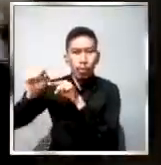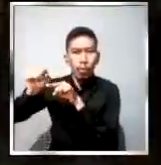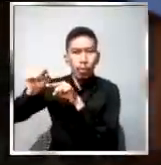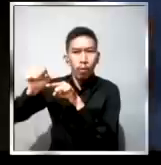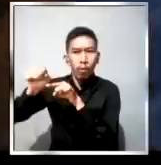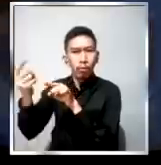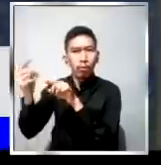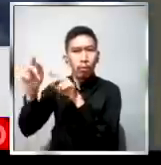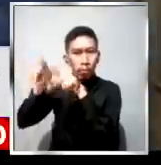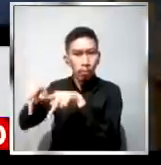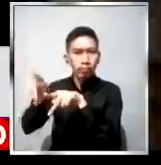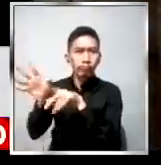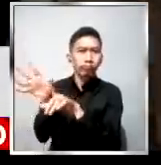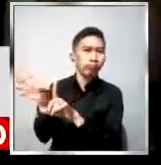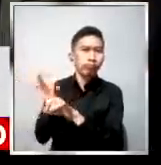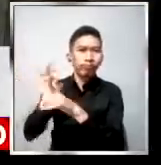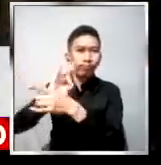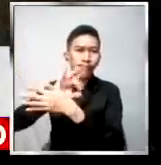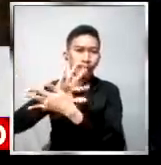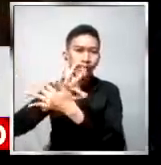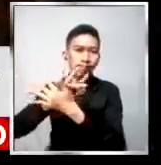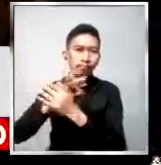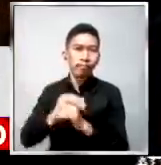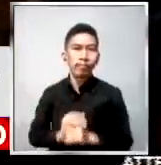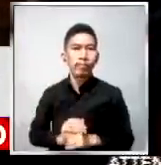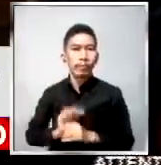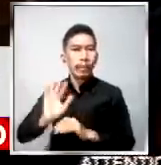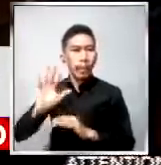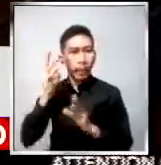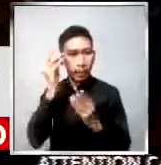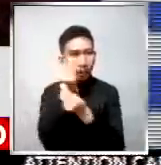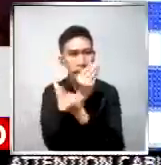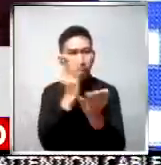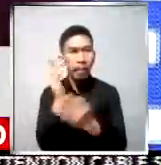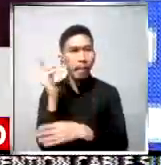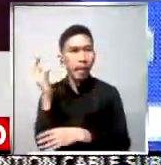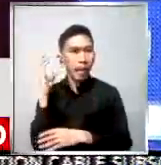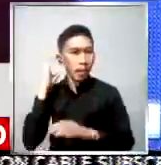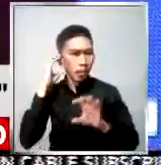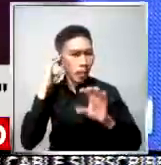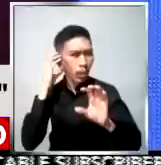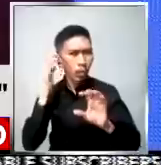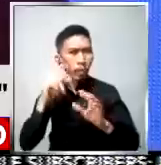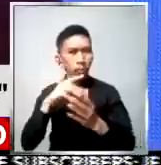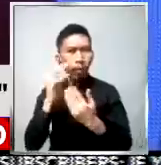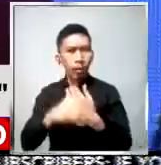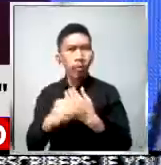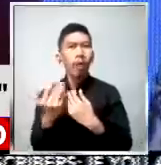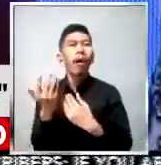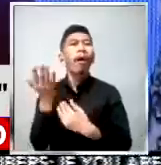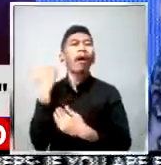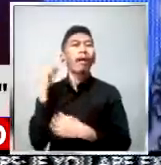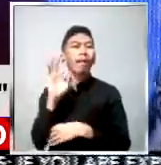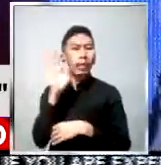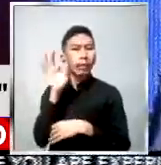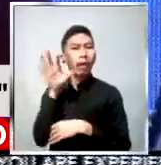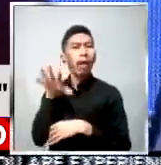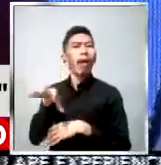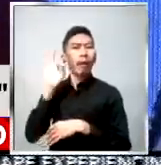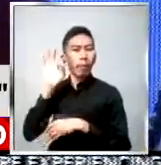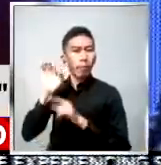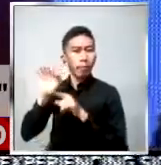kay Robredo sa kanyang radio program, nitong Biyernes niya ito nalaman. Nag-self-quarantine din ang kanyang chief of staff na